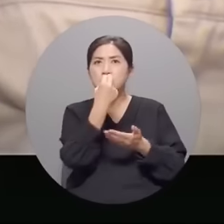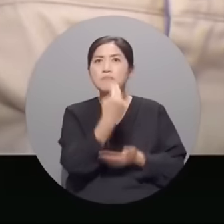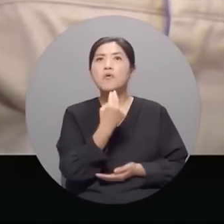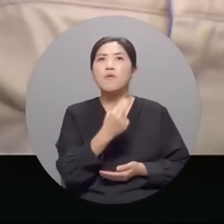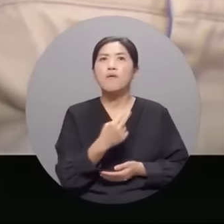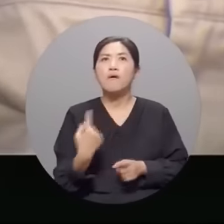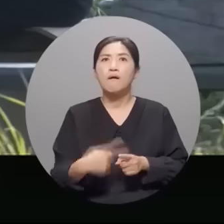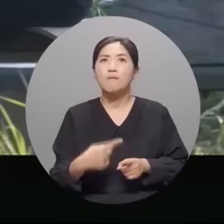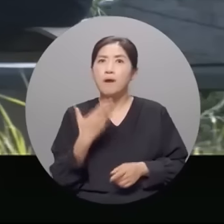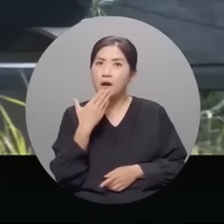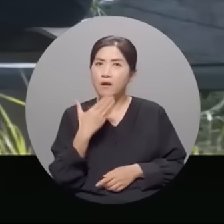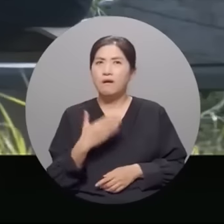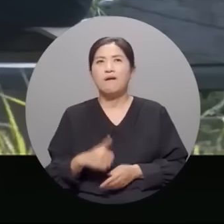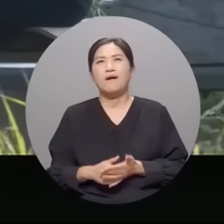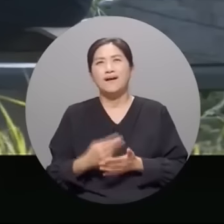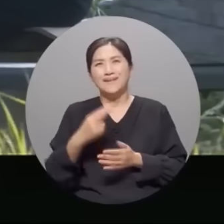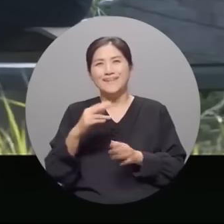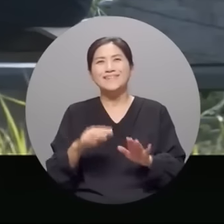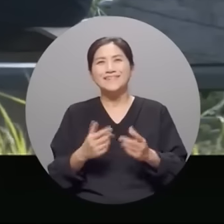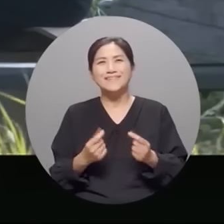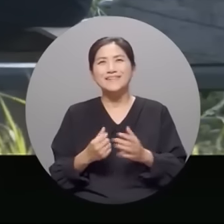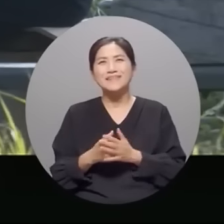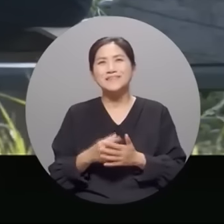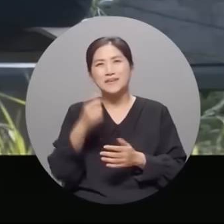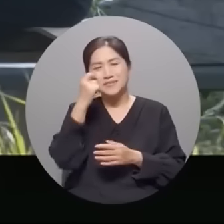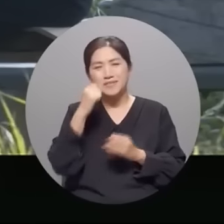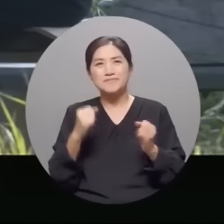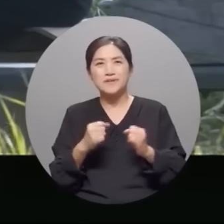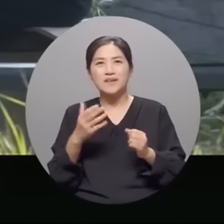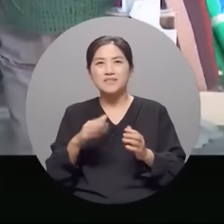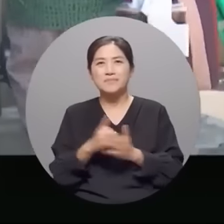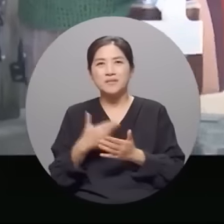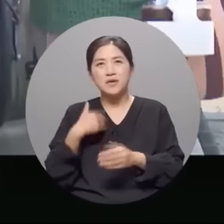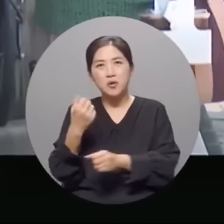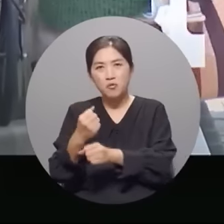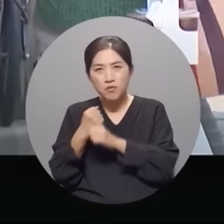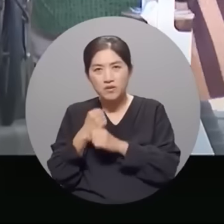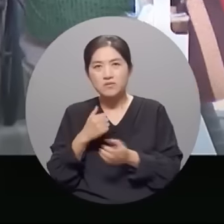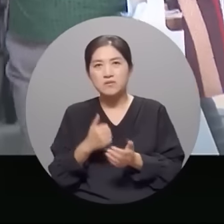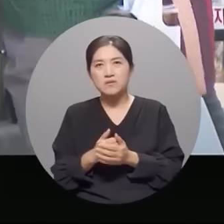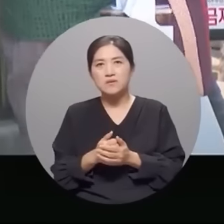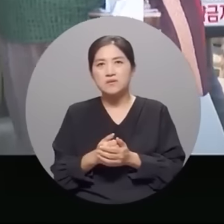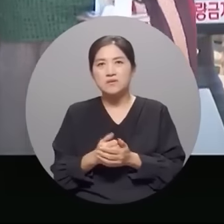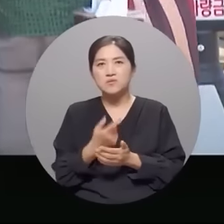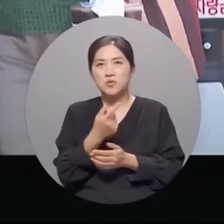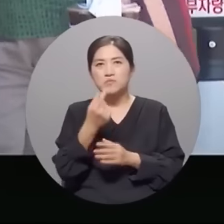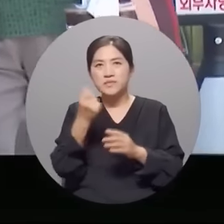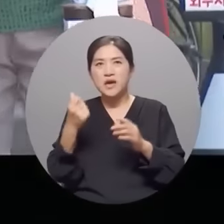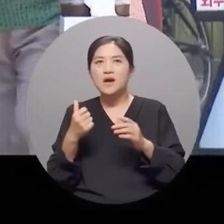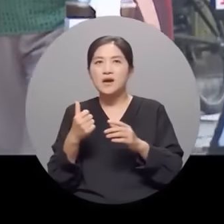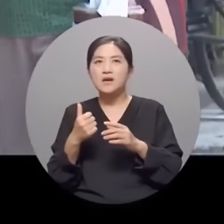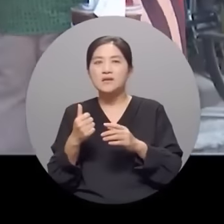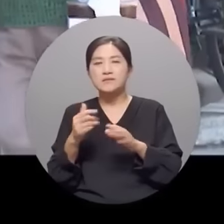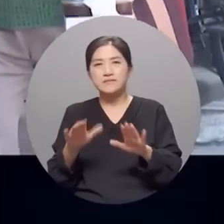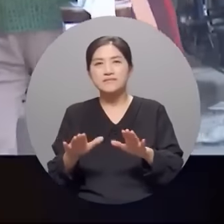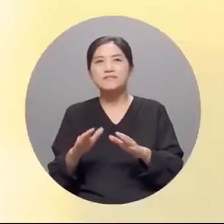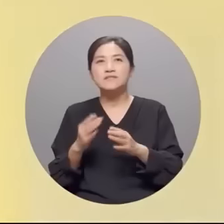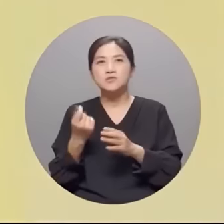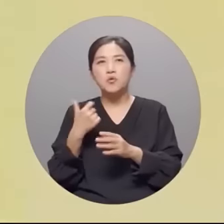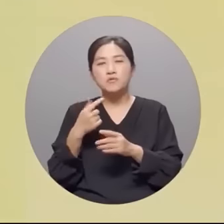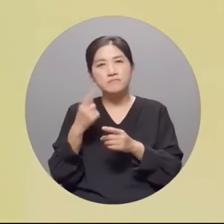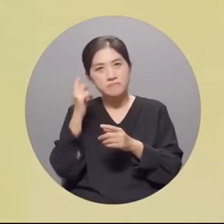거죠. 조금 냉정할 수도 있는데 사실 제 연구에도 조금 작게 추정된 거예요.